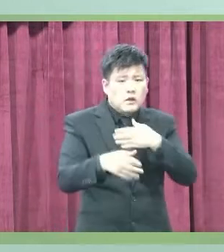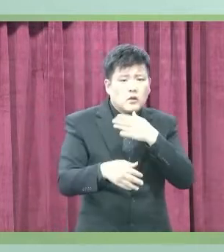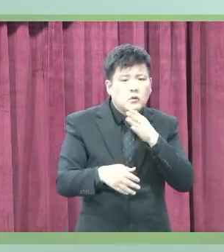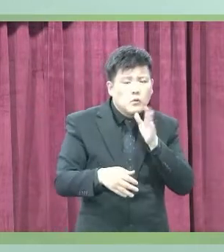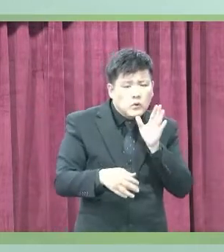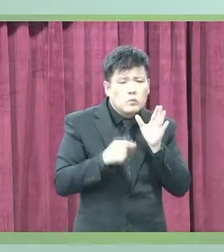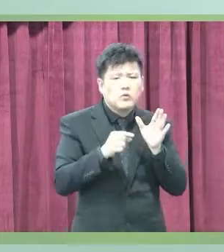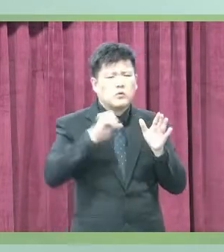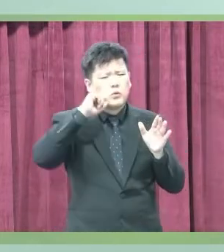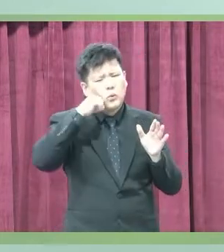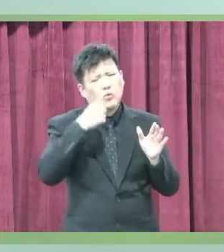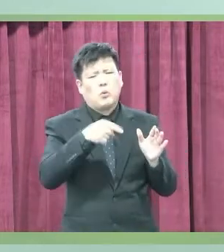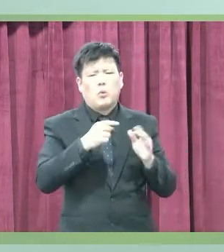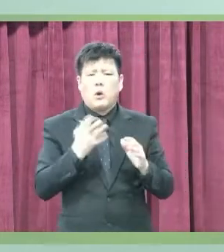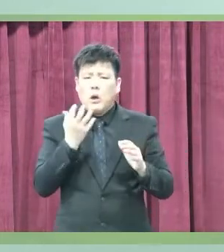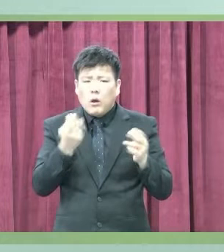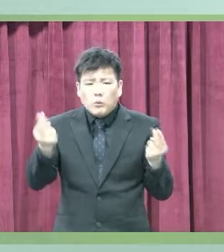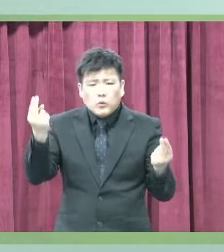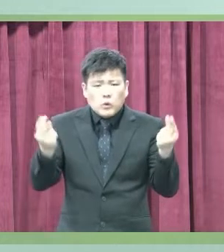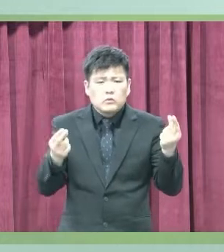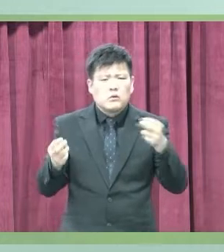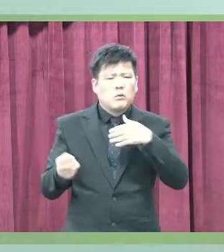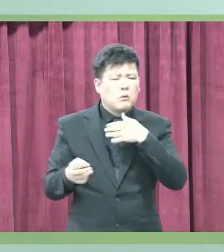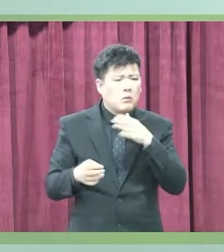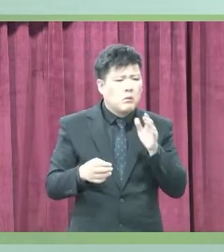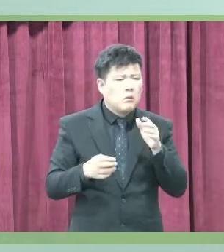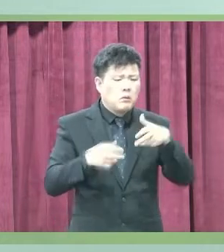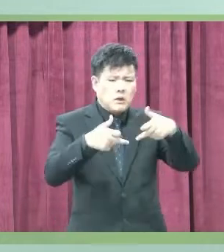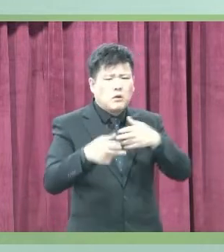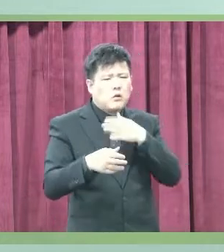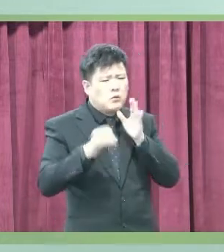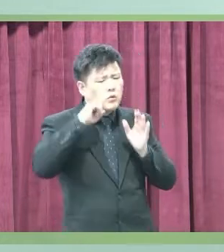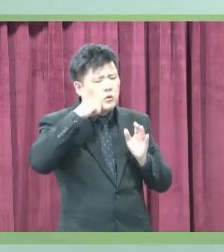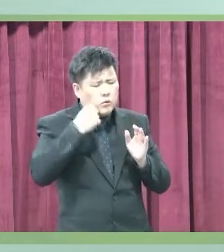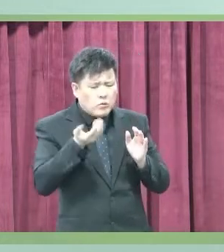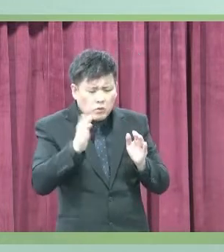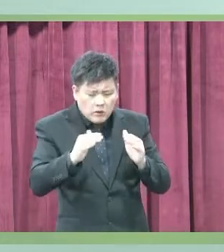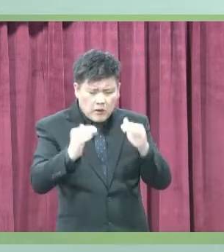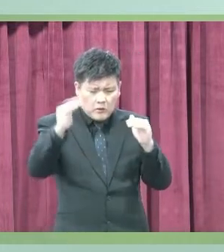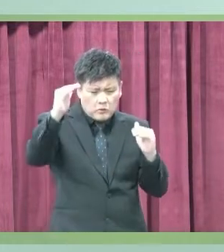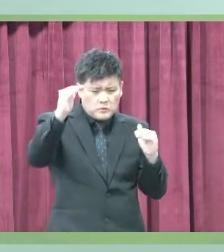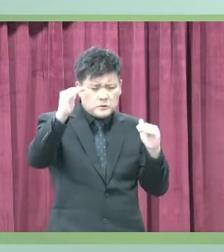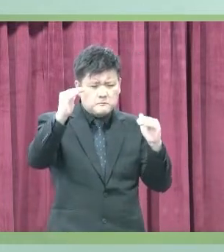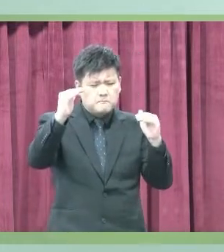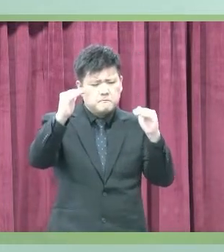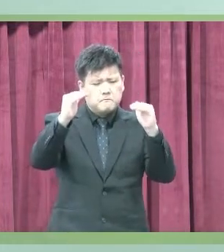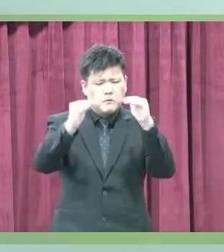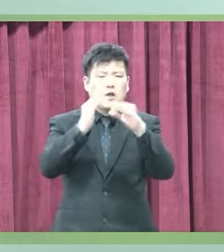비율들을 나타내고 있고 연령이 증가할수록 이 격차는 조금씩 줄어들고 있음을 보이고 있습니다.